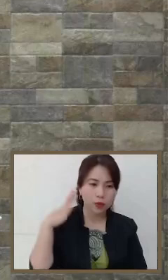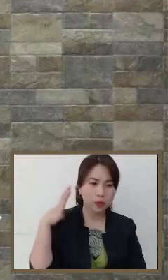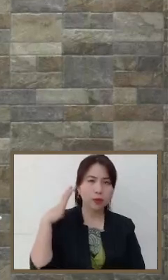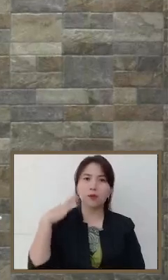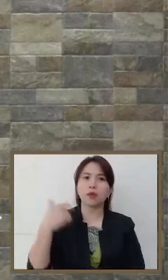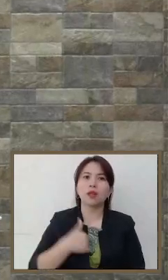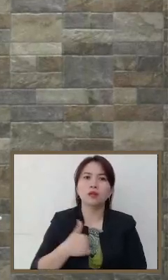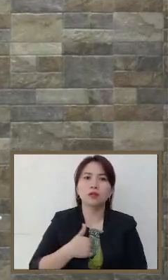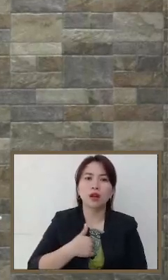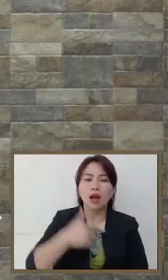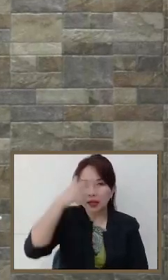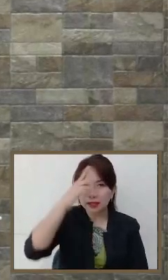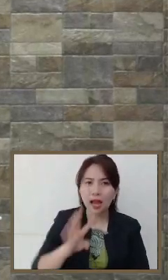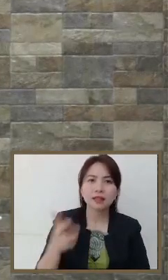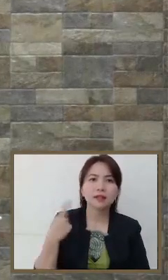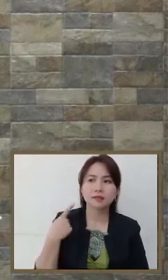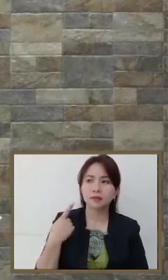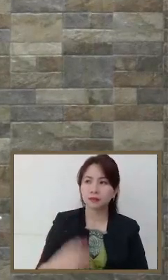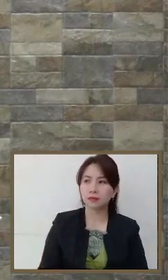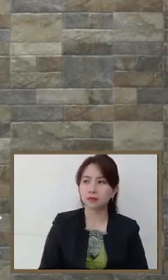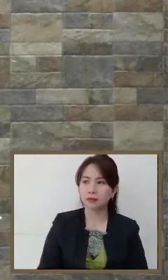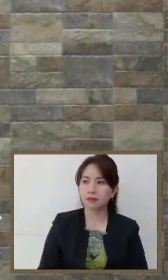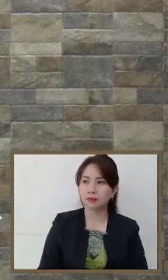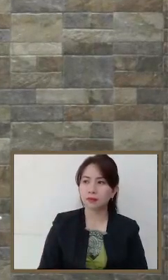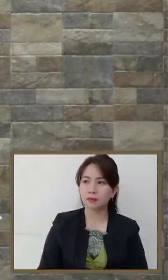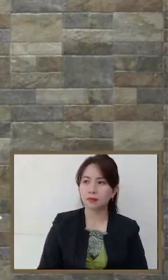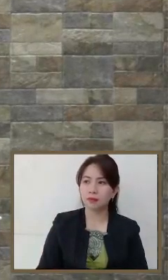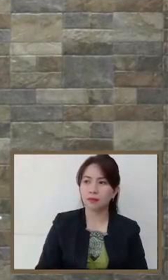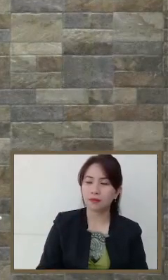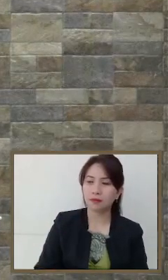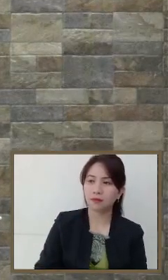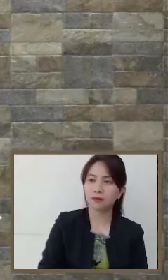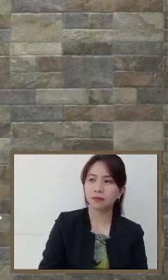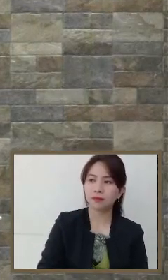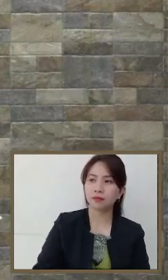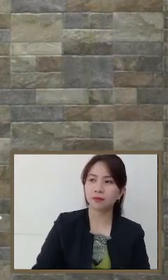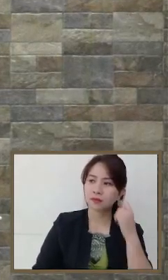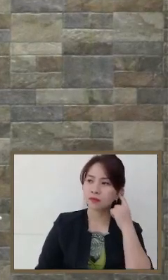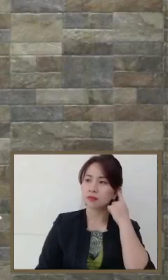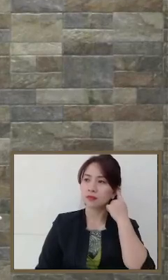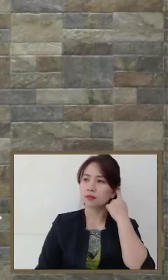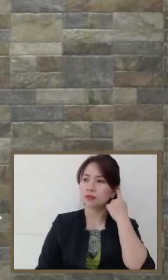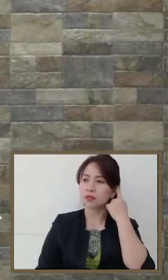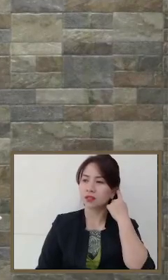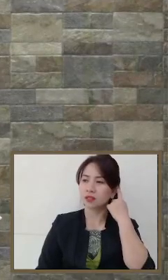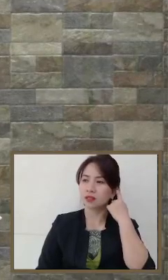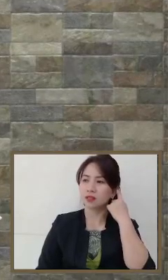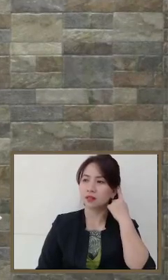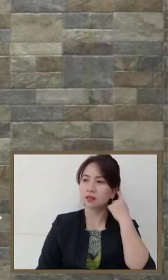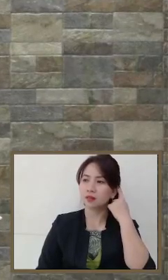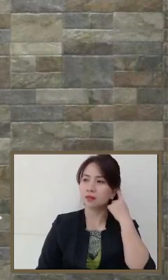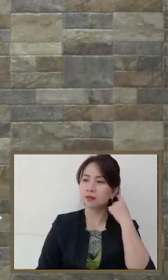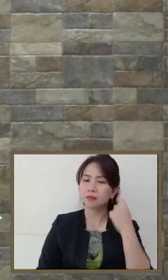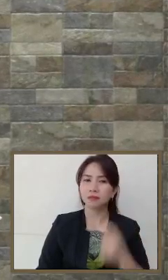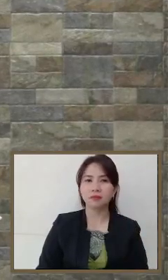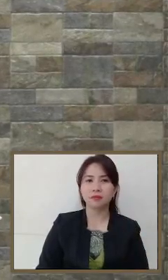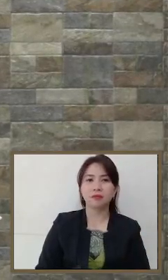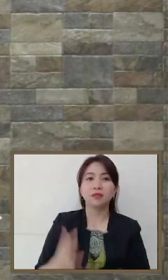amen amen yung ginamit Amen What a blessing What a beautiful